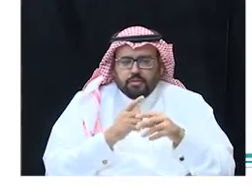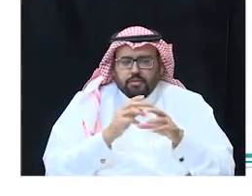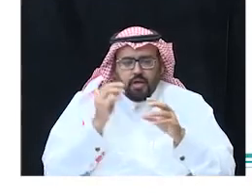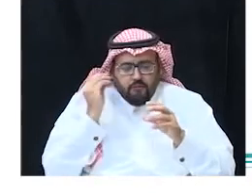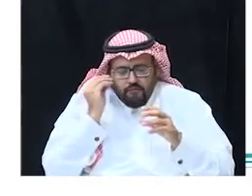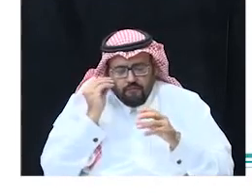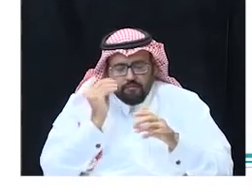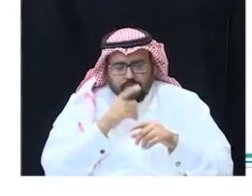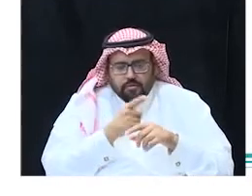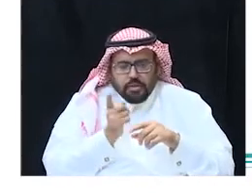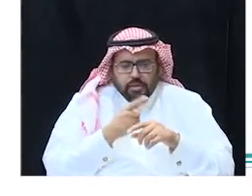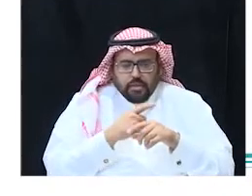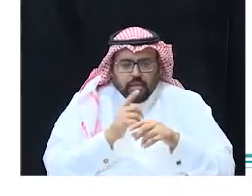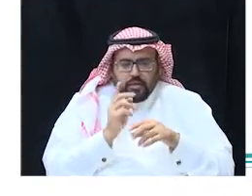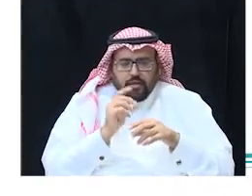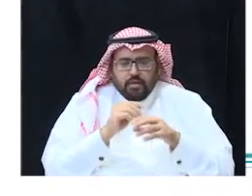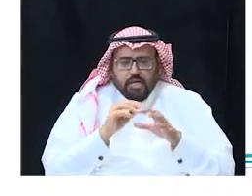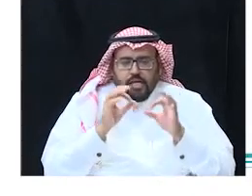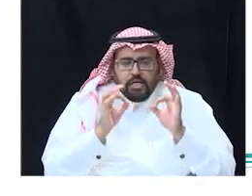وتحدد بها الاتجاهات.